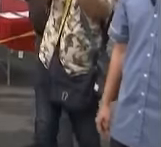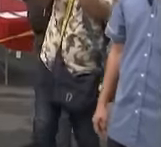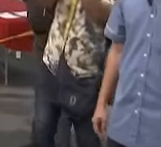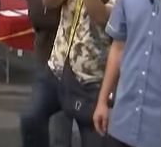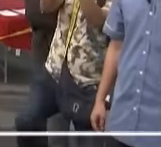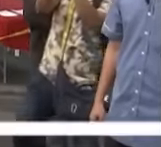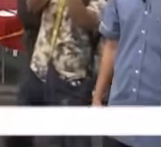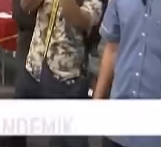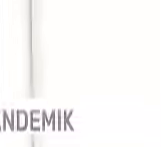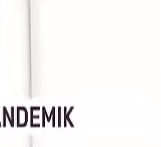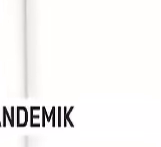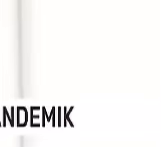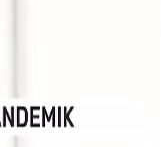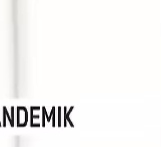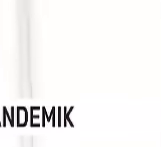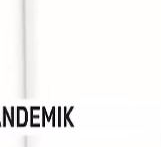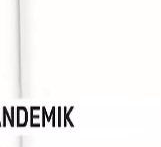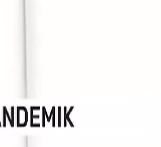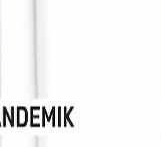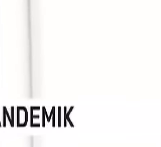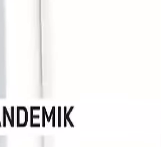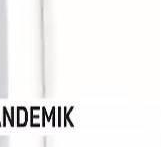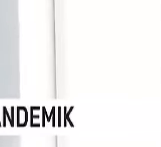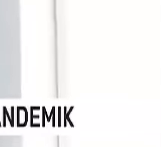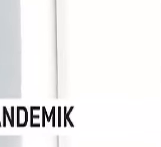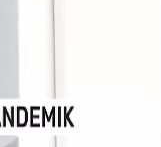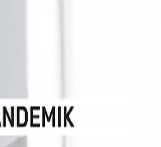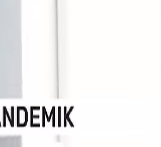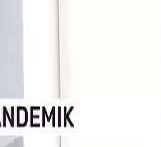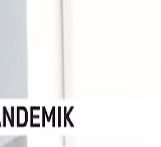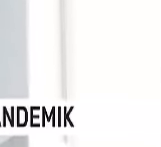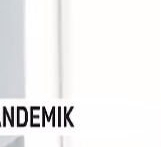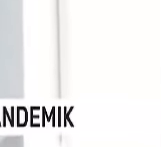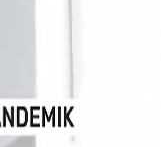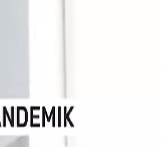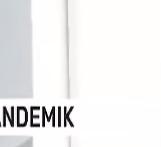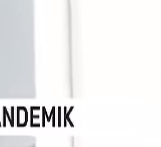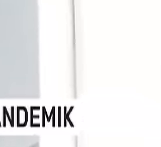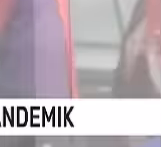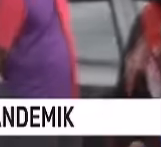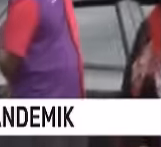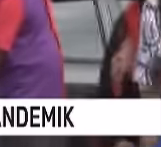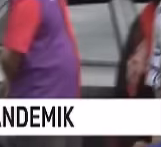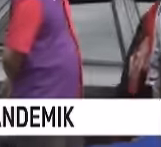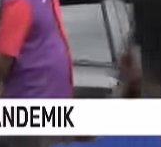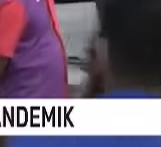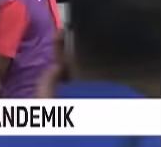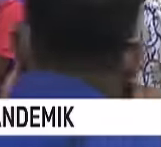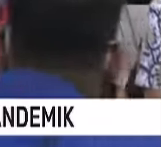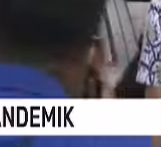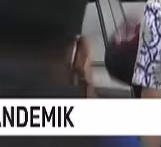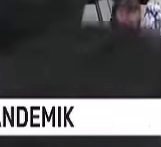Timbalan Perdana Menteri gesa ahli politik berganding bahu perangi pandemik.